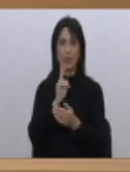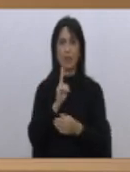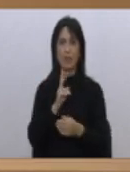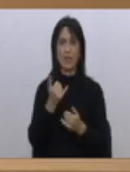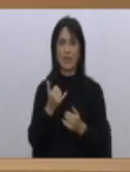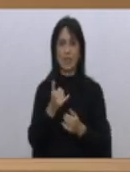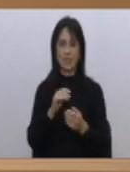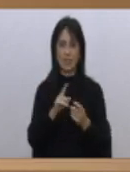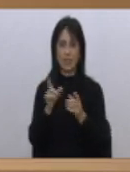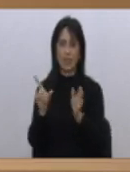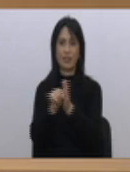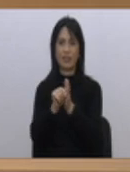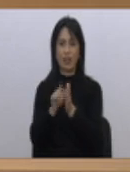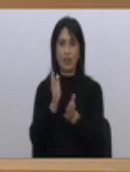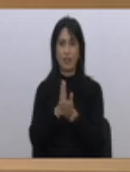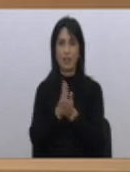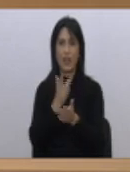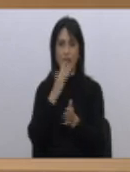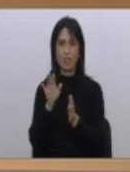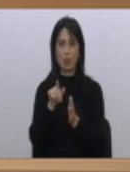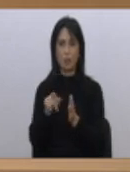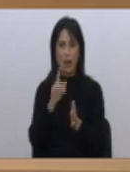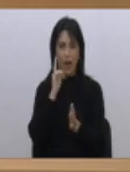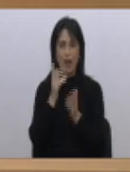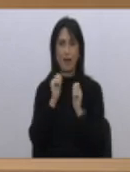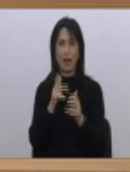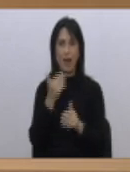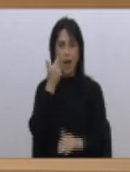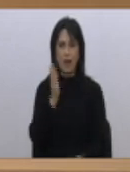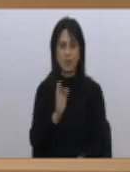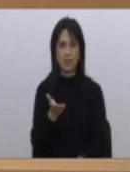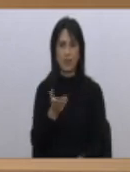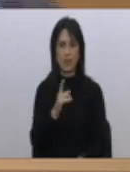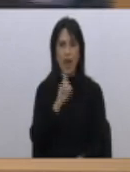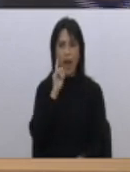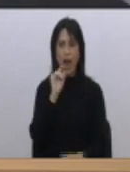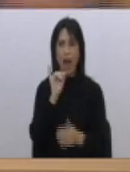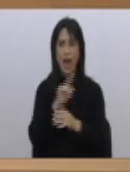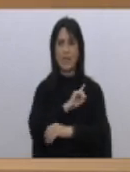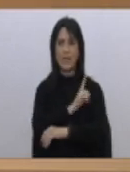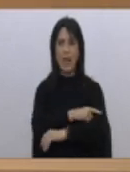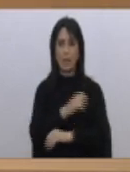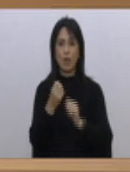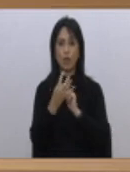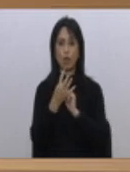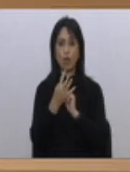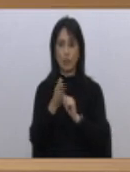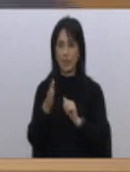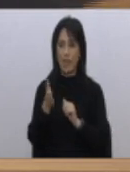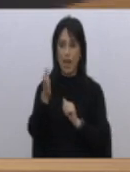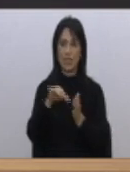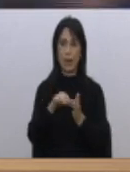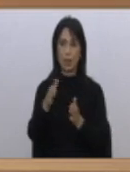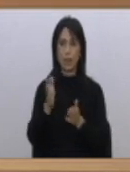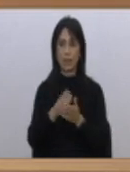ეხლა მიტმასნილი არიან ნაციონალურ მოძრაობასთან, არ ცხვენიათ იმ ძალებს? ეხლა 14 აქ ახარ წარმოდგენილი